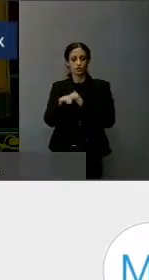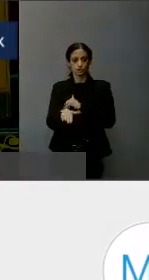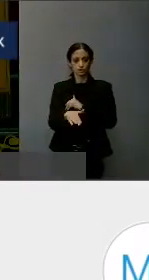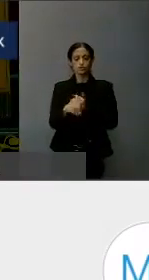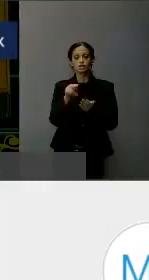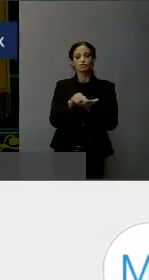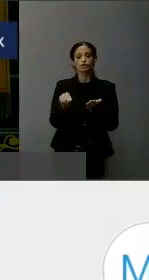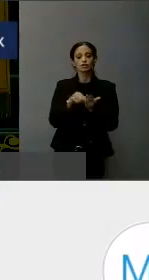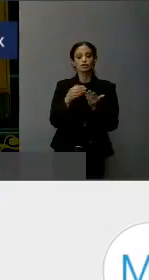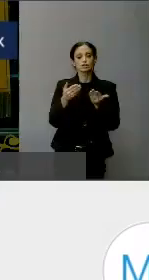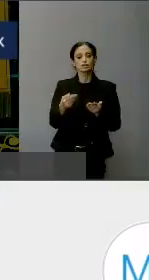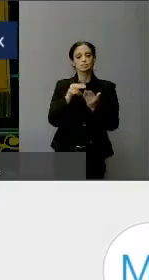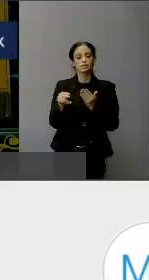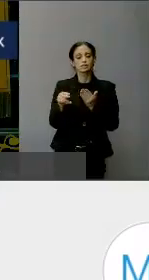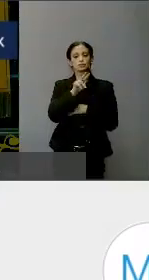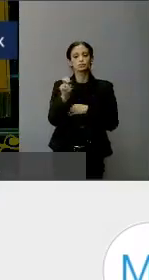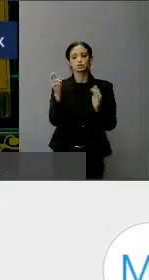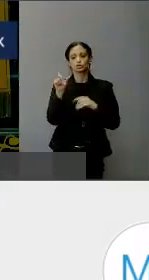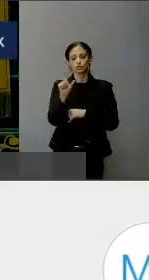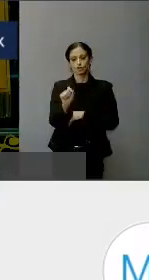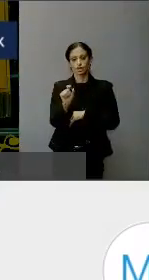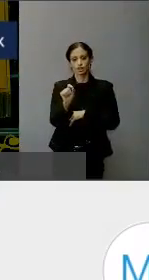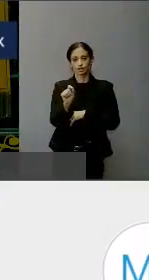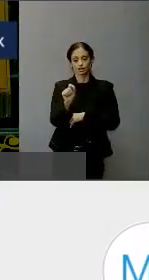votazione ora numero 220